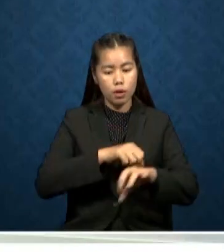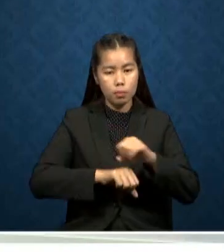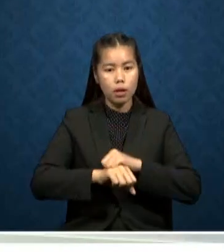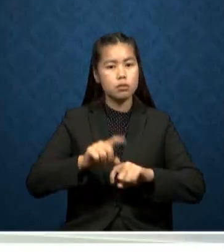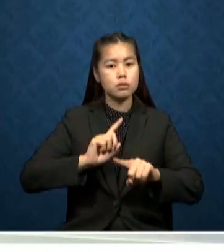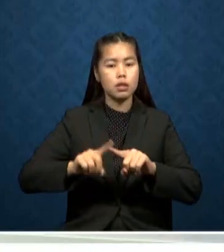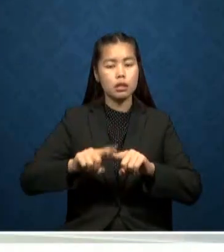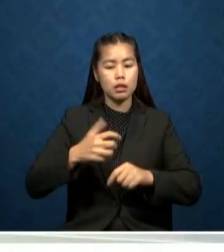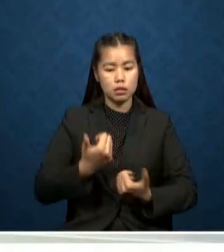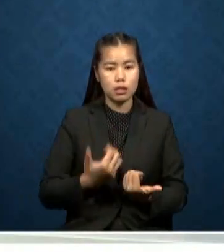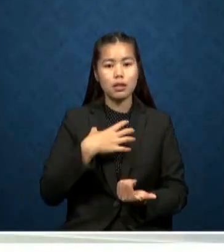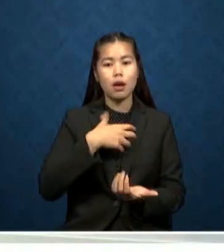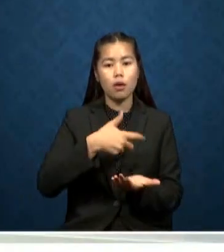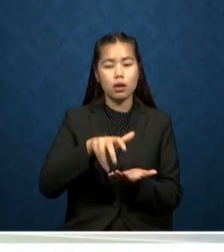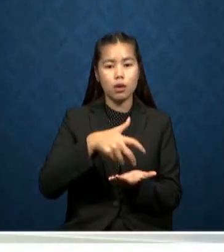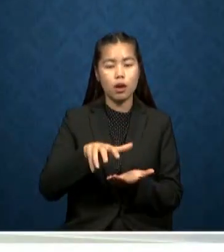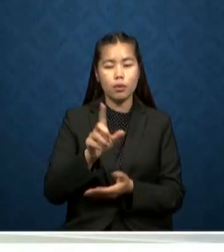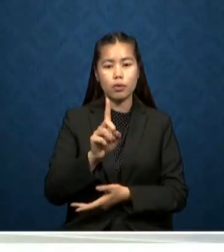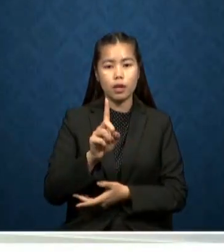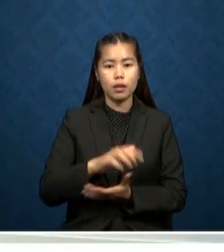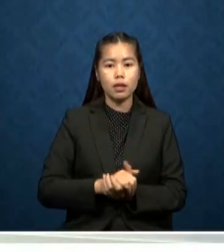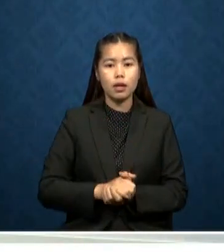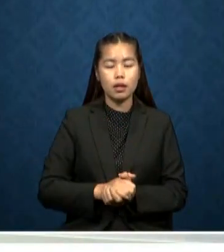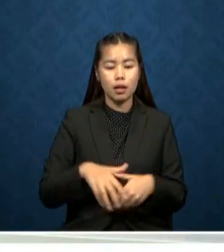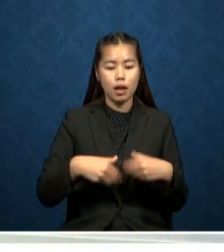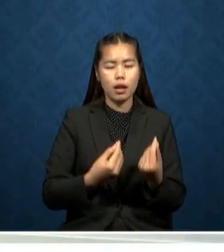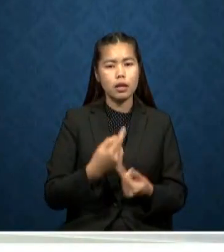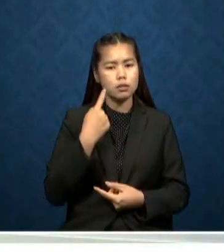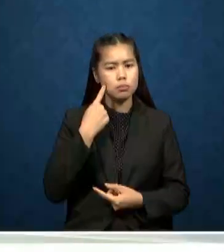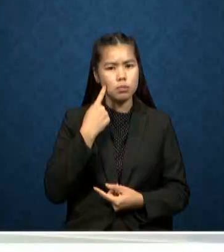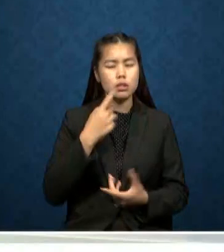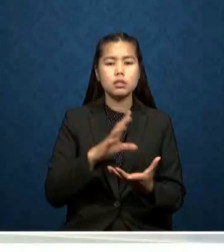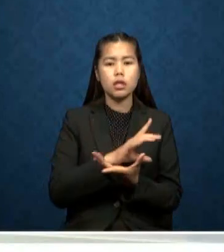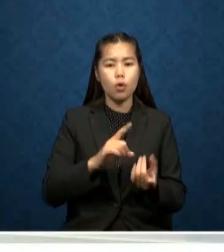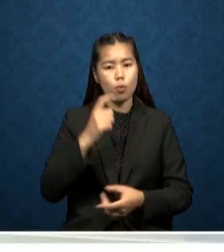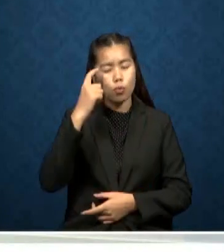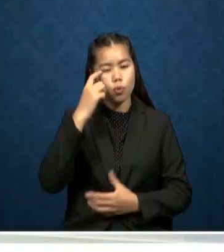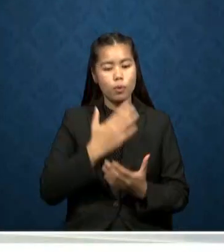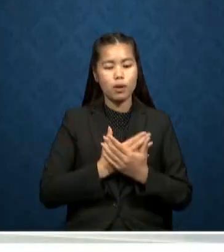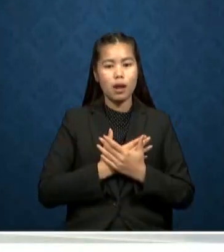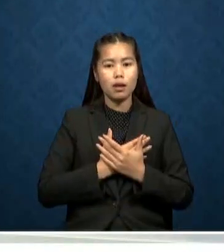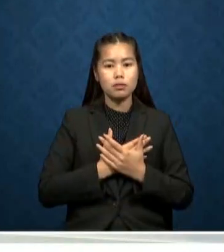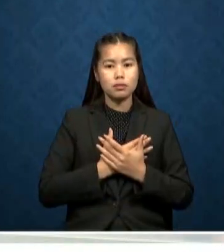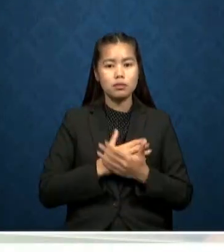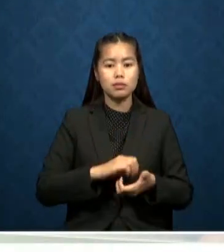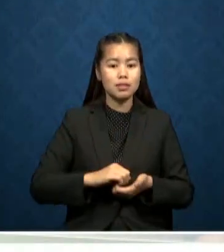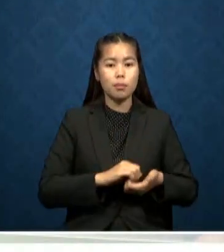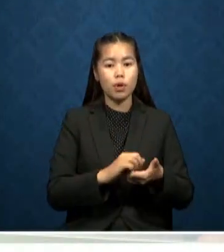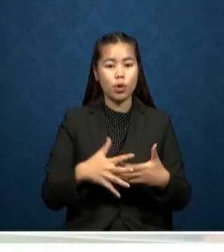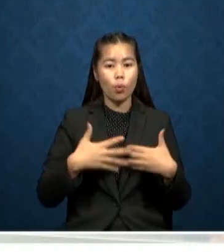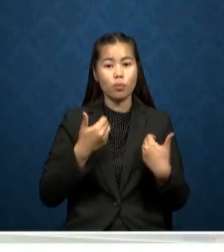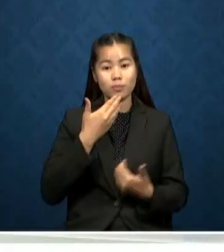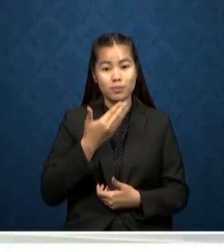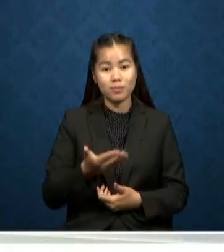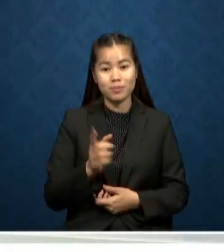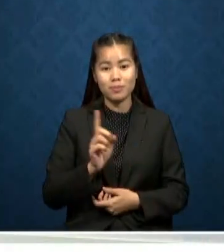ปัญญา Star STสำหรับการสร้างสังคมรู้รักสามัคคีมีสันติสุขยั่งยืนเพื่อให้ท่านสมาชิกวุฒิสภา